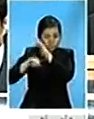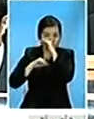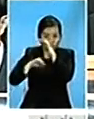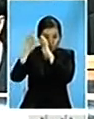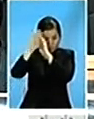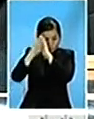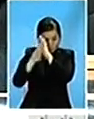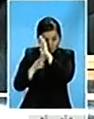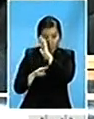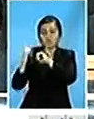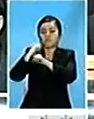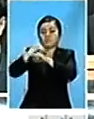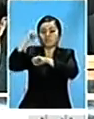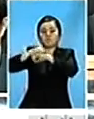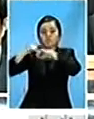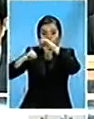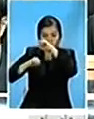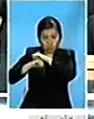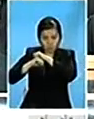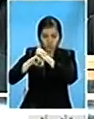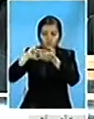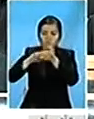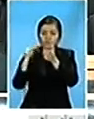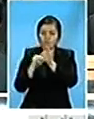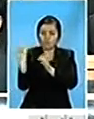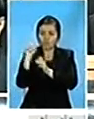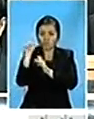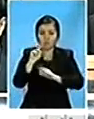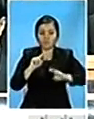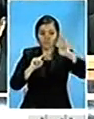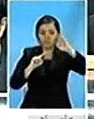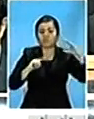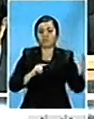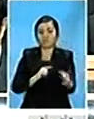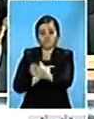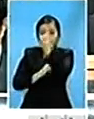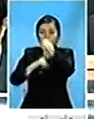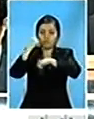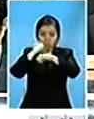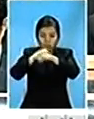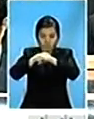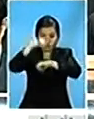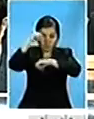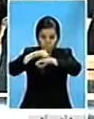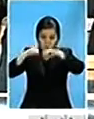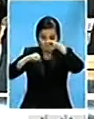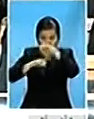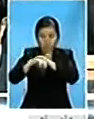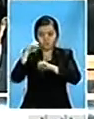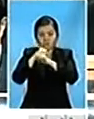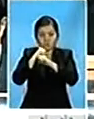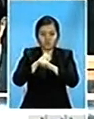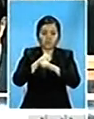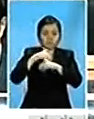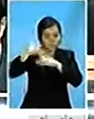างเป็นการจ้างเหมาออกแบบรวมก่อสร้างหรือออกแบบไปก่อสร้างไ